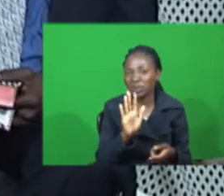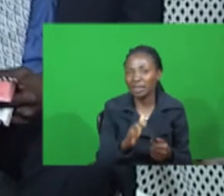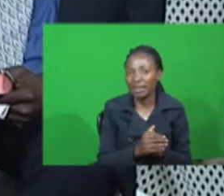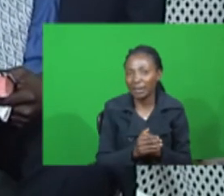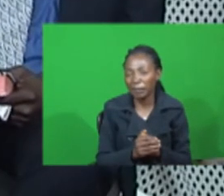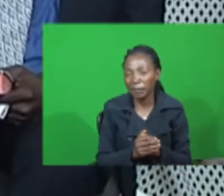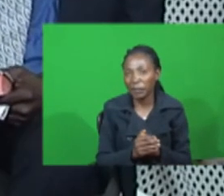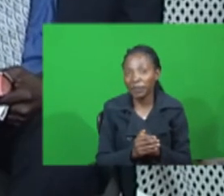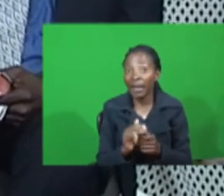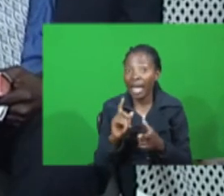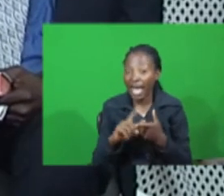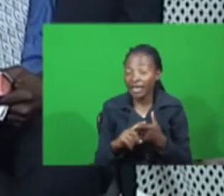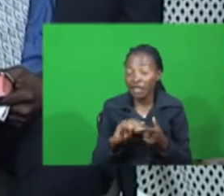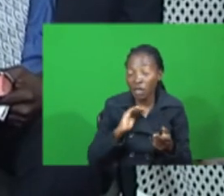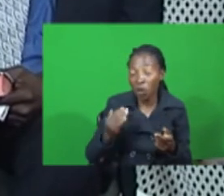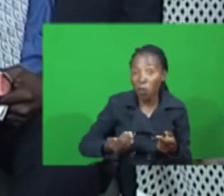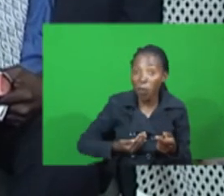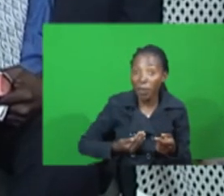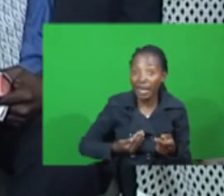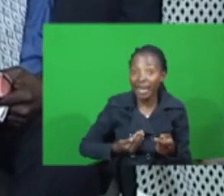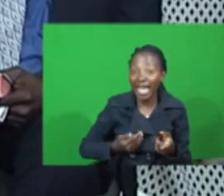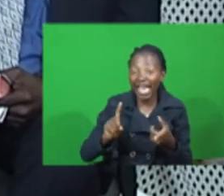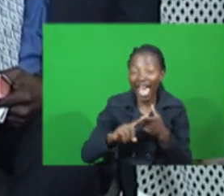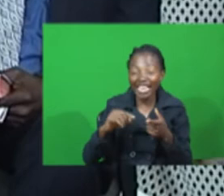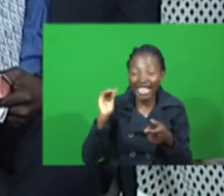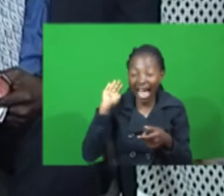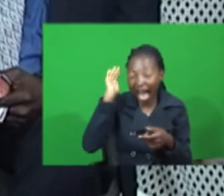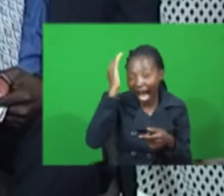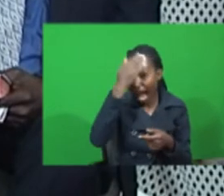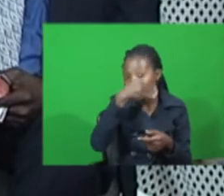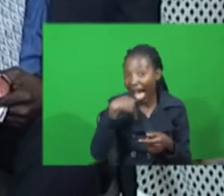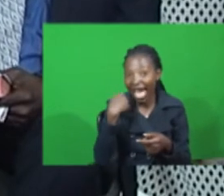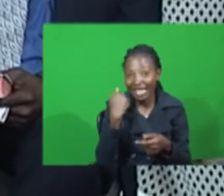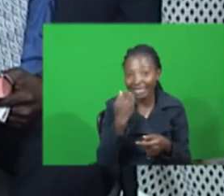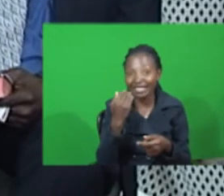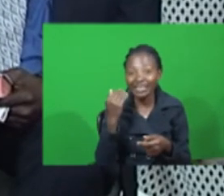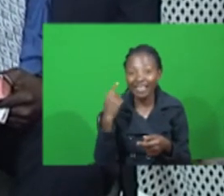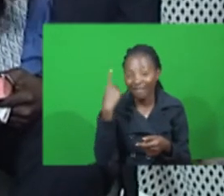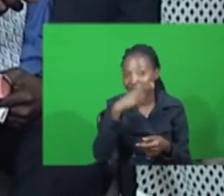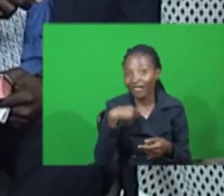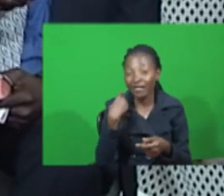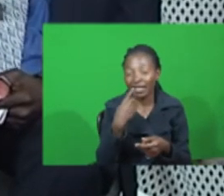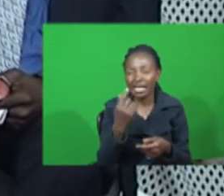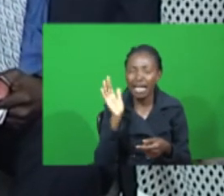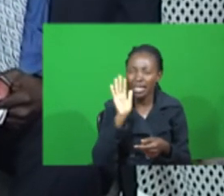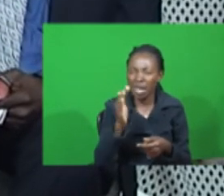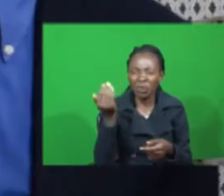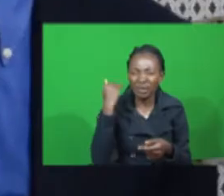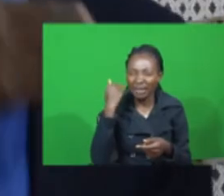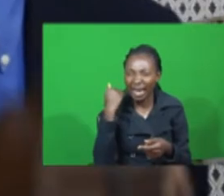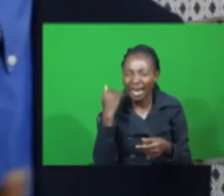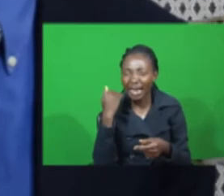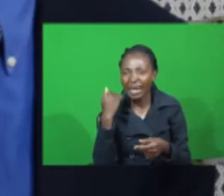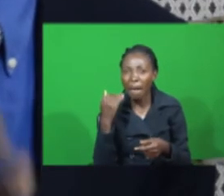ende hanzi mudzimai wacho anga akafuka kufesi zvoita sokuti zvifeve zvenzvimbo iyoyo zvaitika